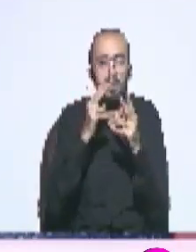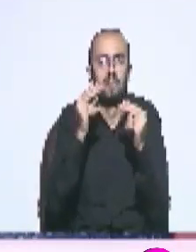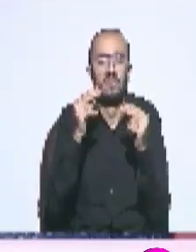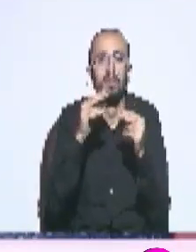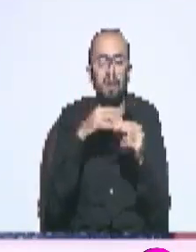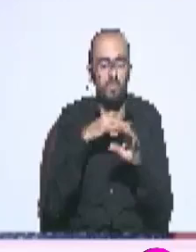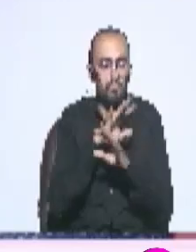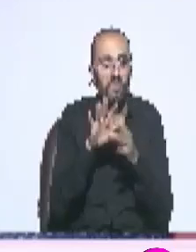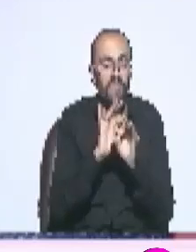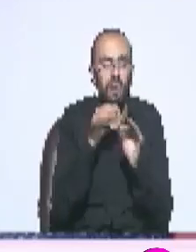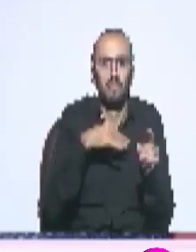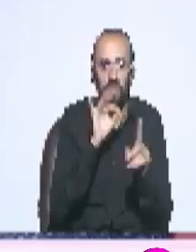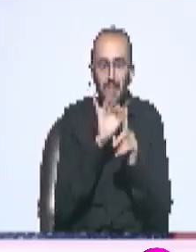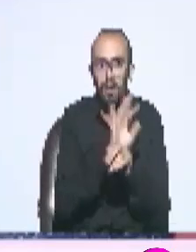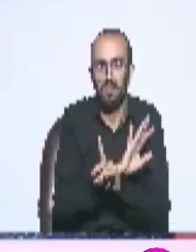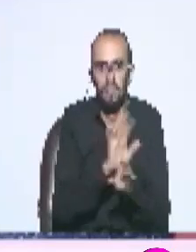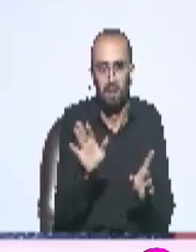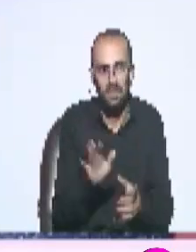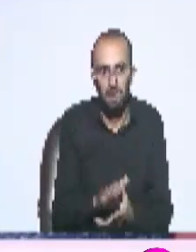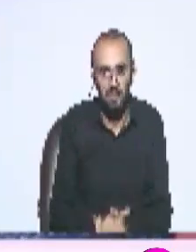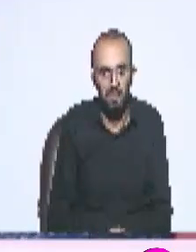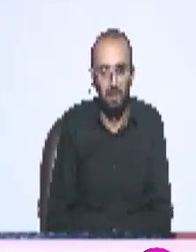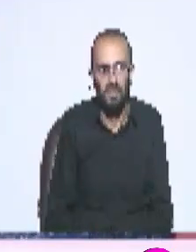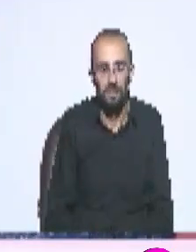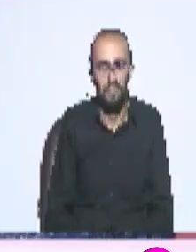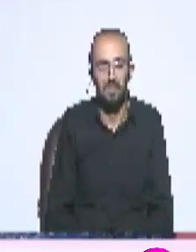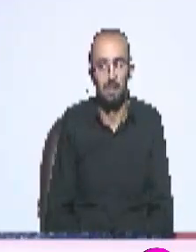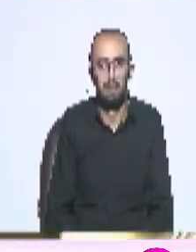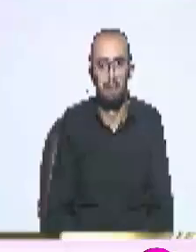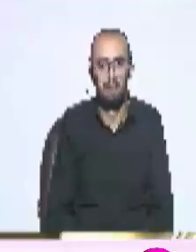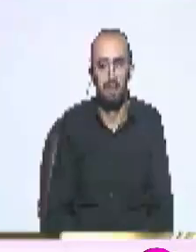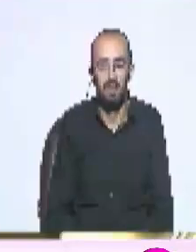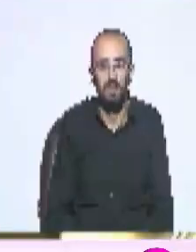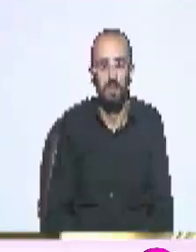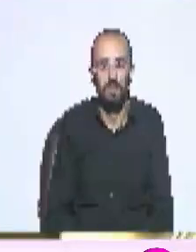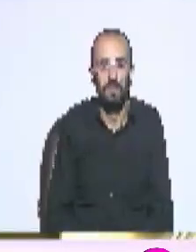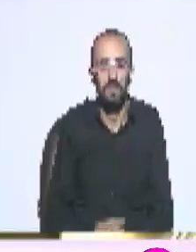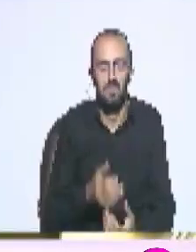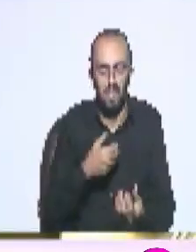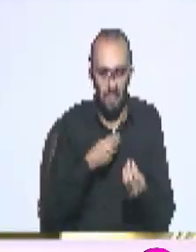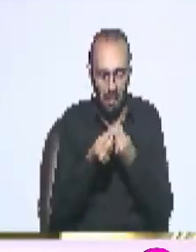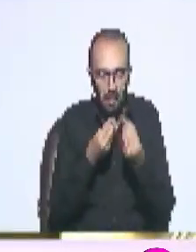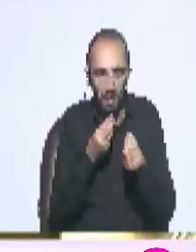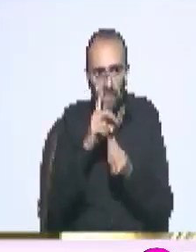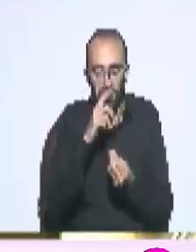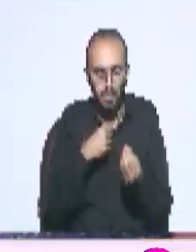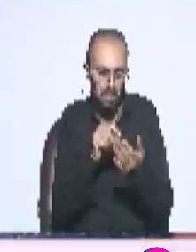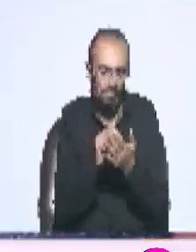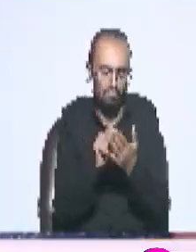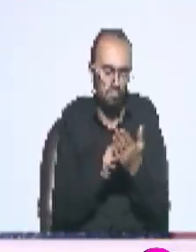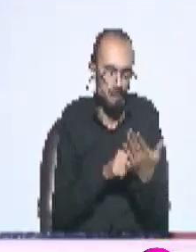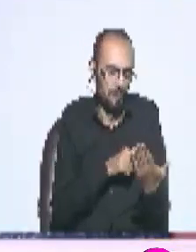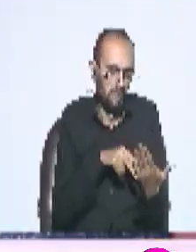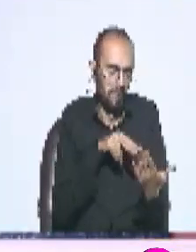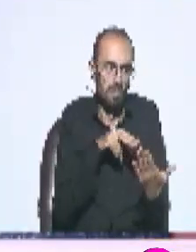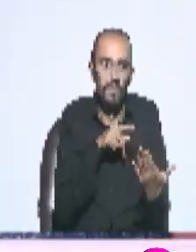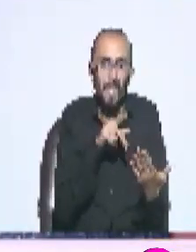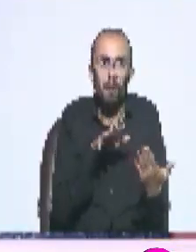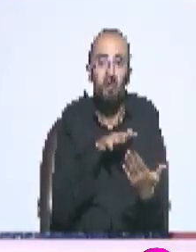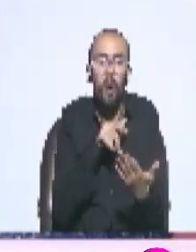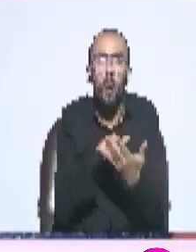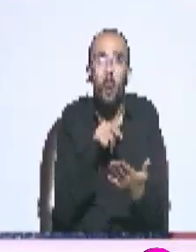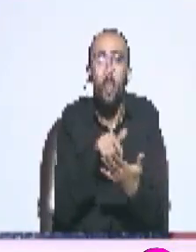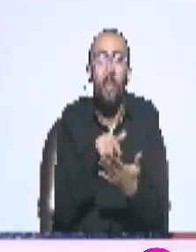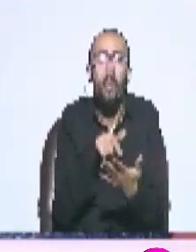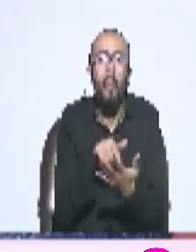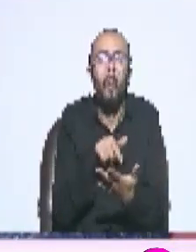عرفنا المكله فين ام لما كل دهم ان انا اتصارع مع نفسي بيحطوا الحاجه قدامهم بيلاقوا فيه او